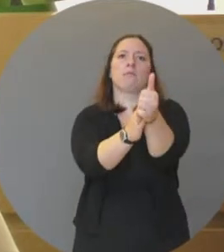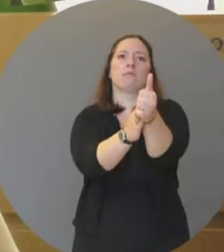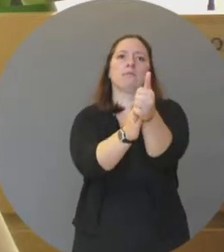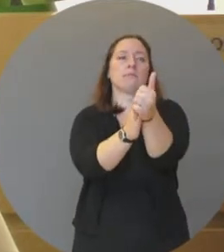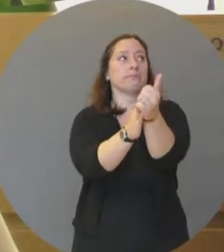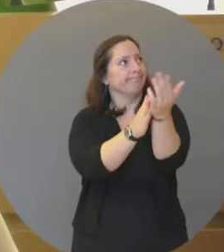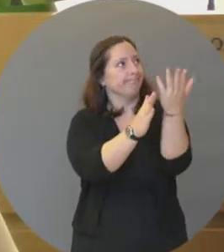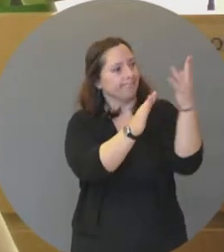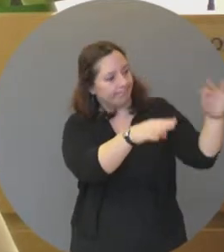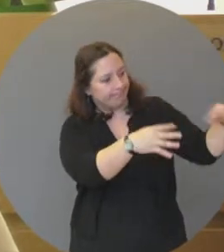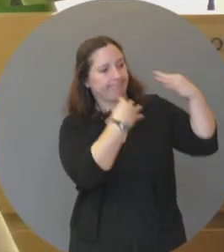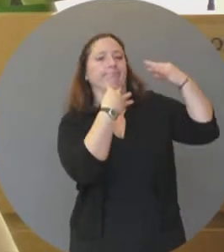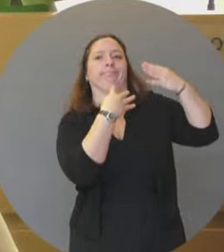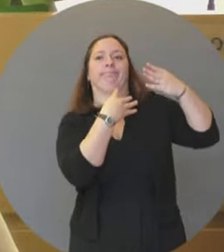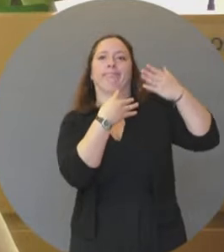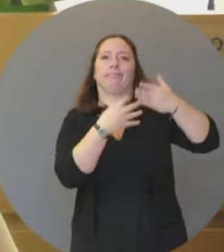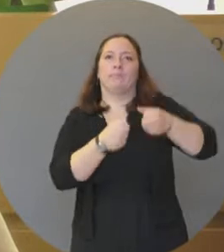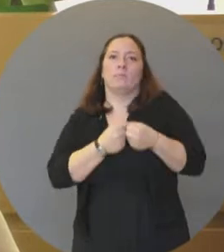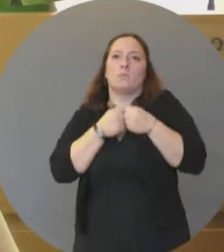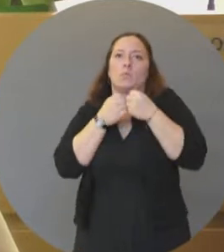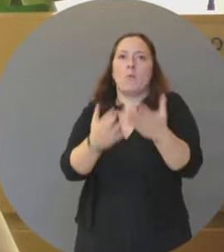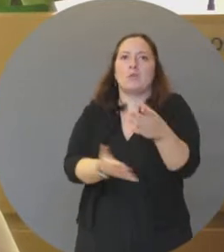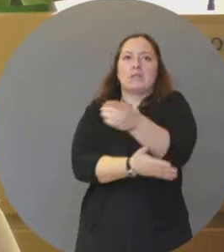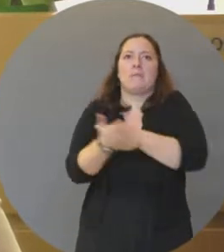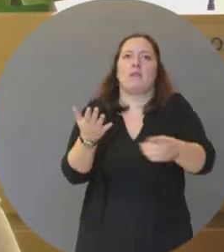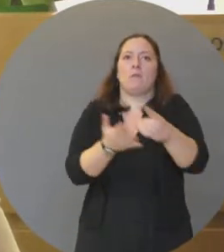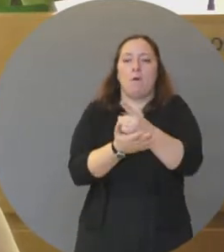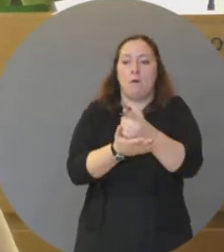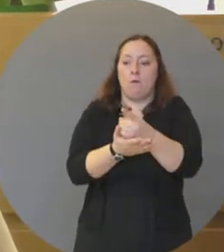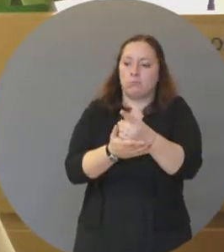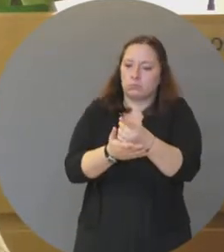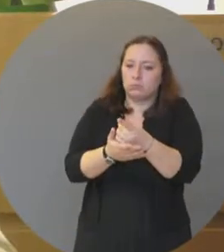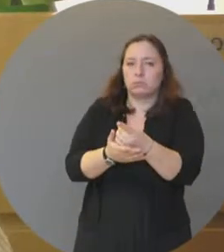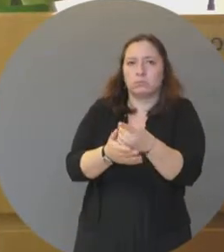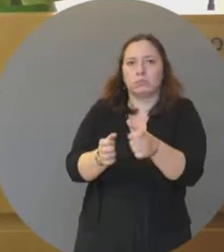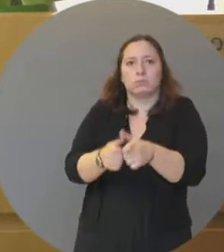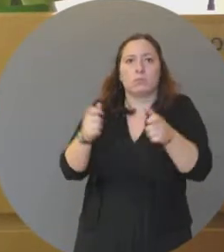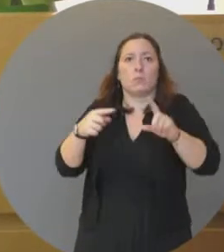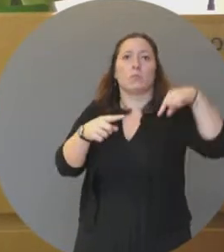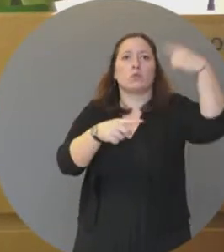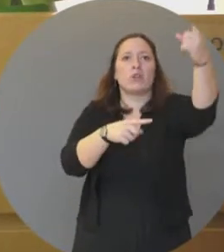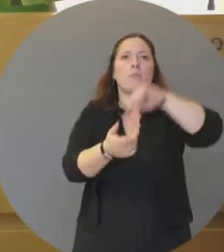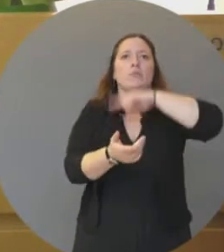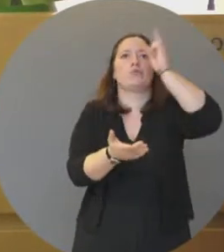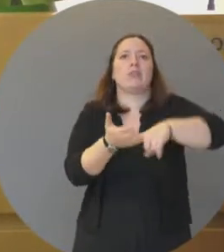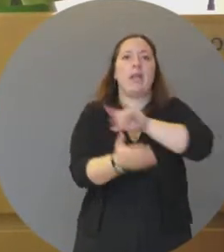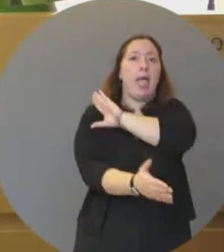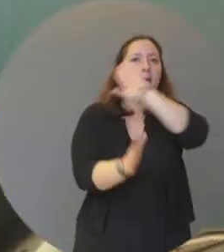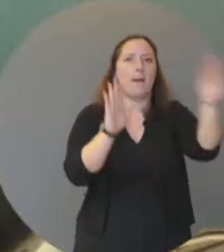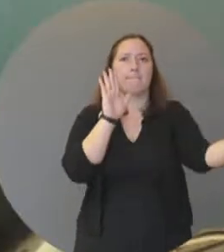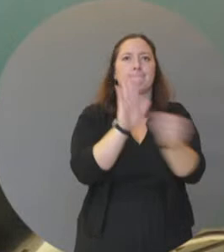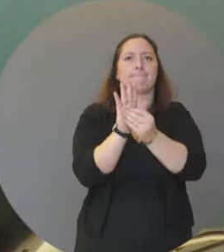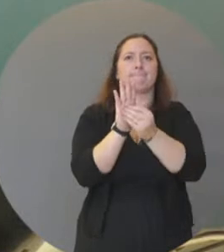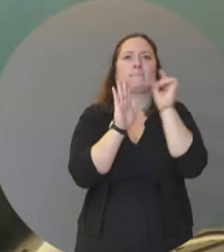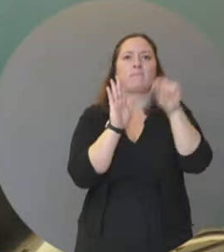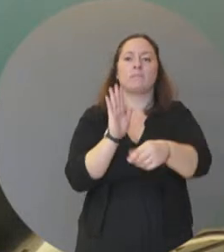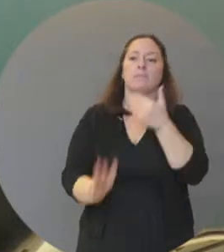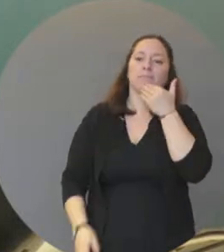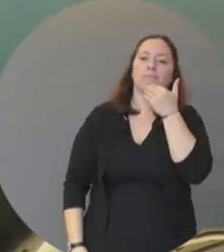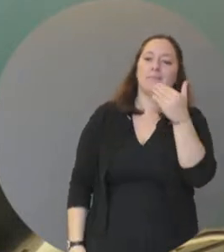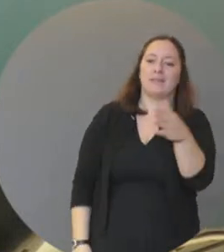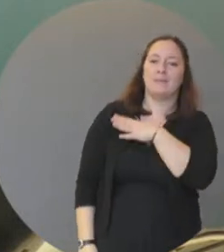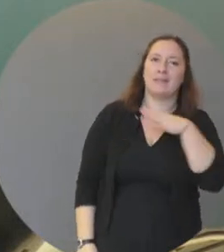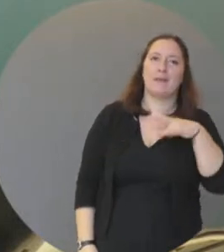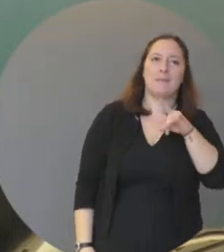cette extension en Seine-Maritime dans le cadre de nos prochains budget merci merci Madame